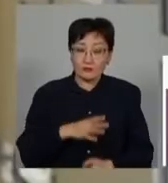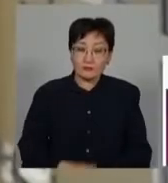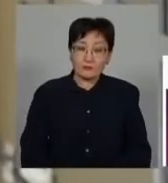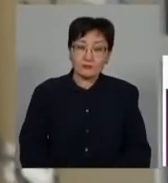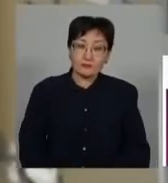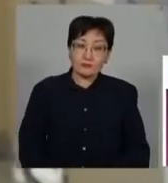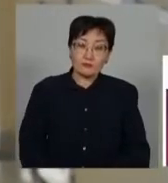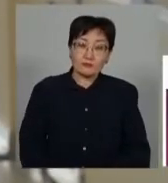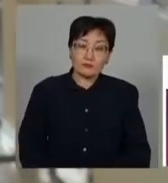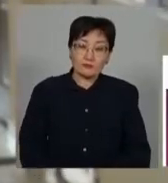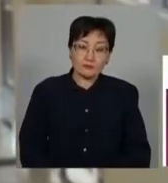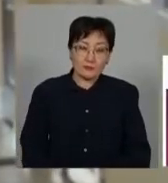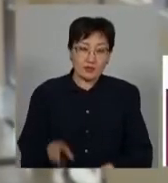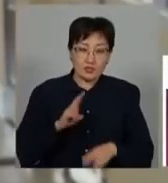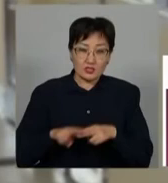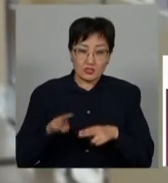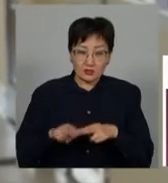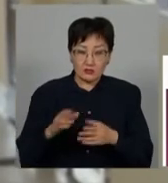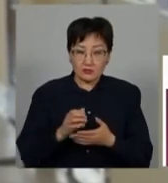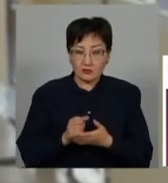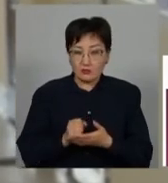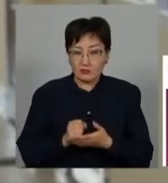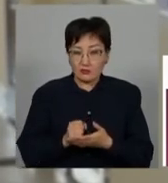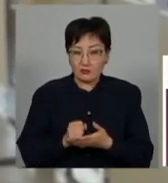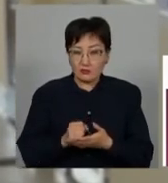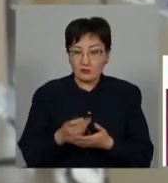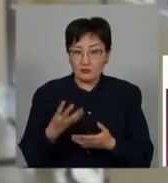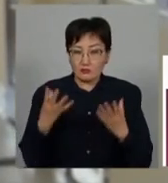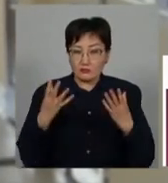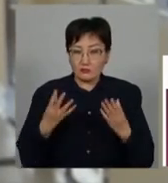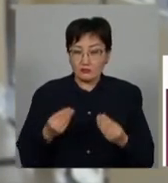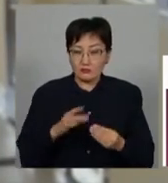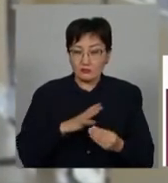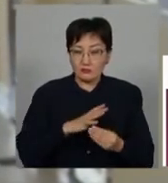шоколад тату, еше шоколад алған. Бір ай оны 4 күн болды ғой. Иә.